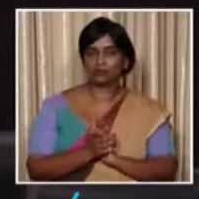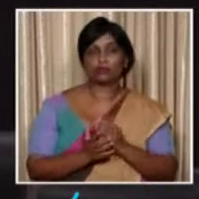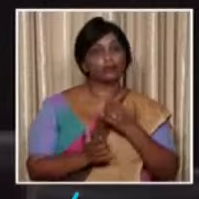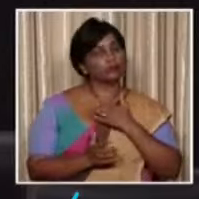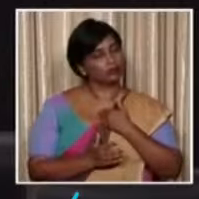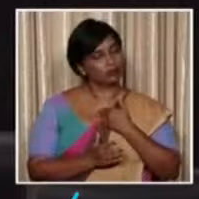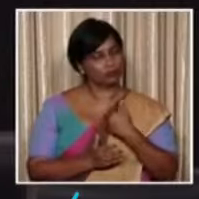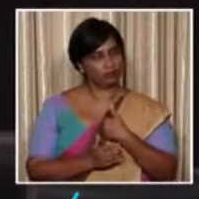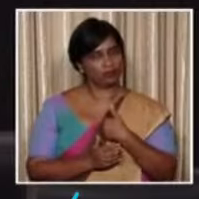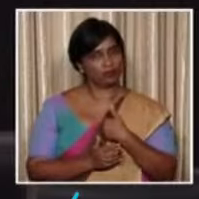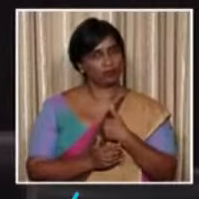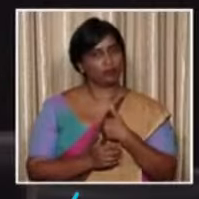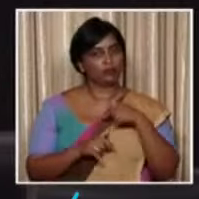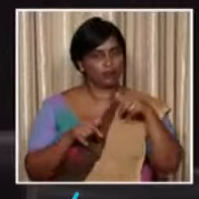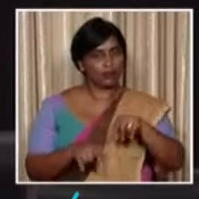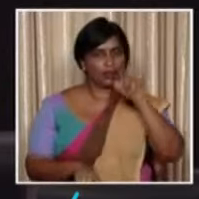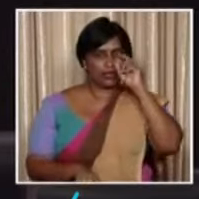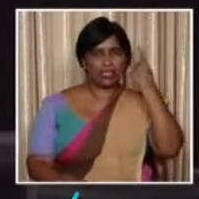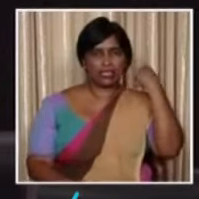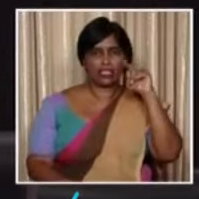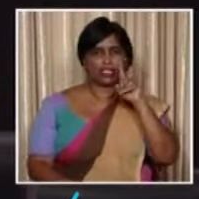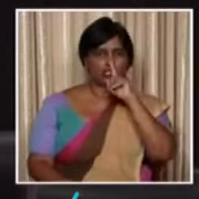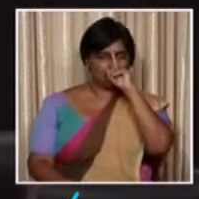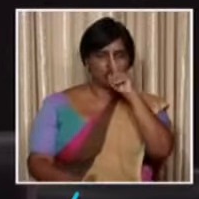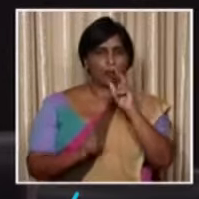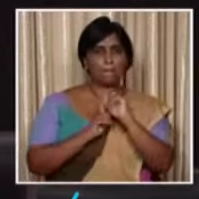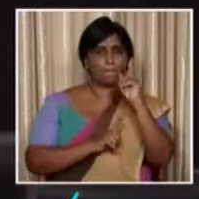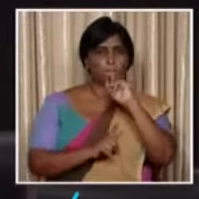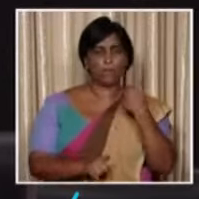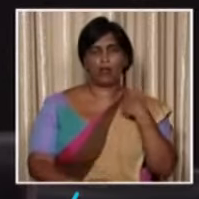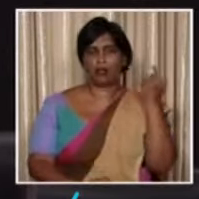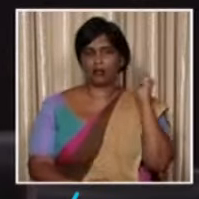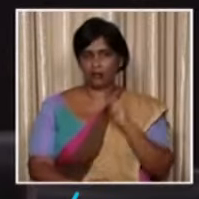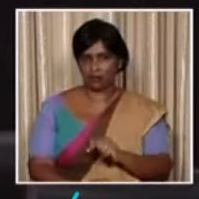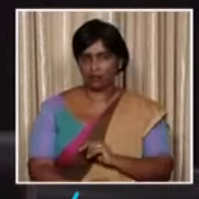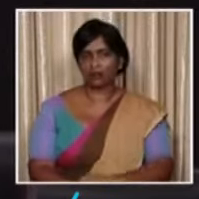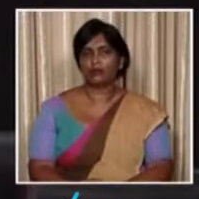මම දැන් දැක්කා ගිය සතියේ පාර්ලිමේන්තුවේ ඇවිල්ලා